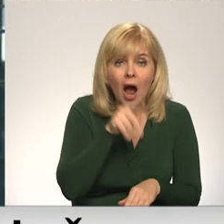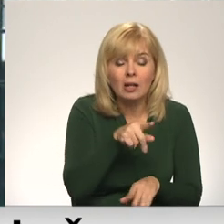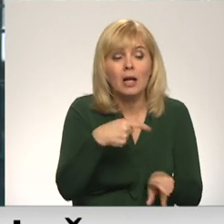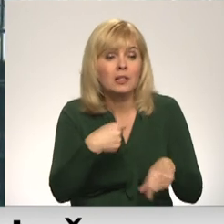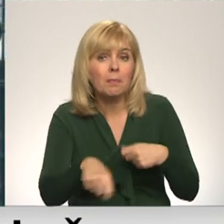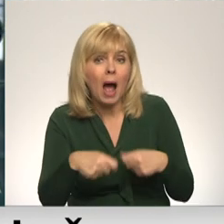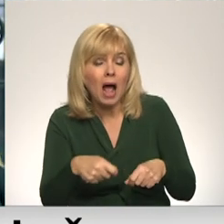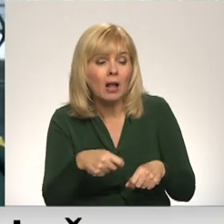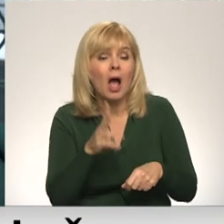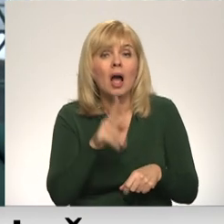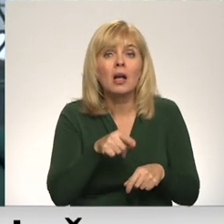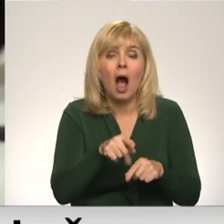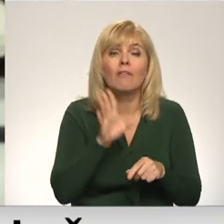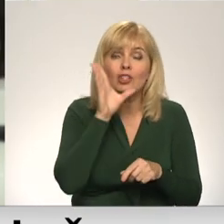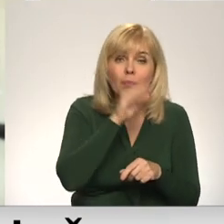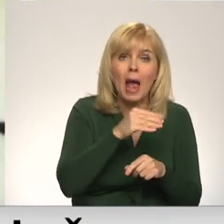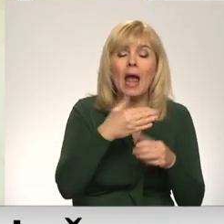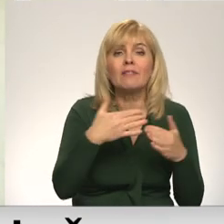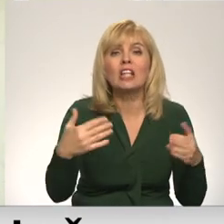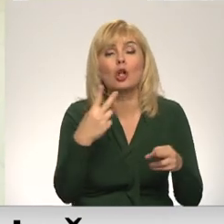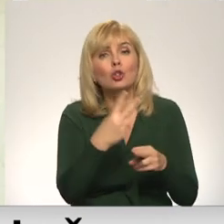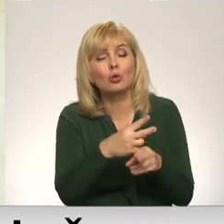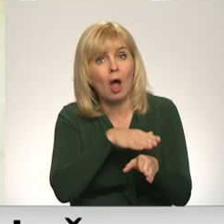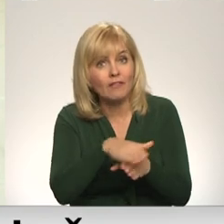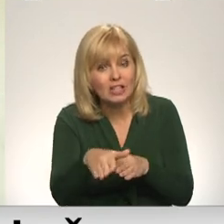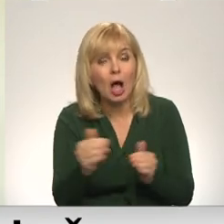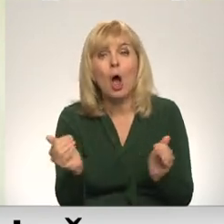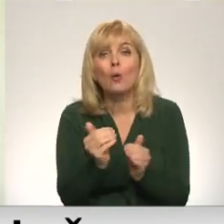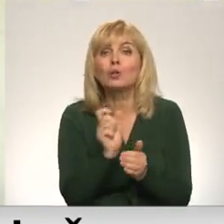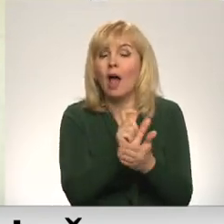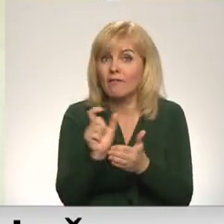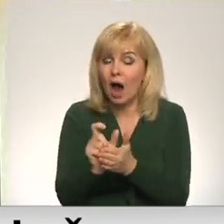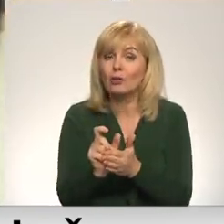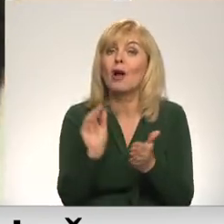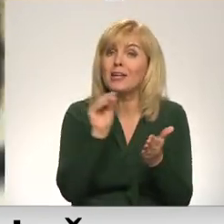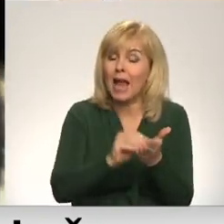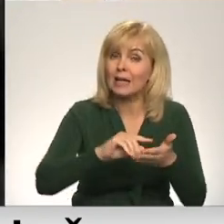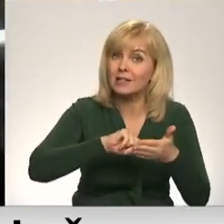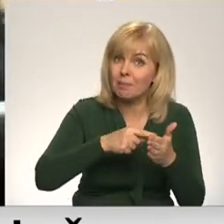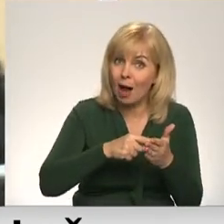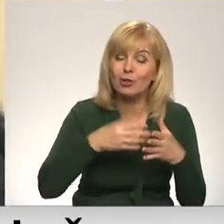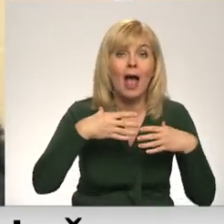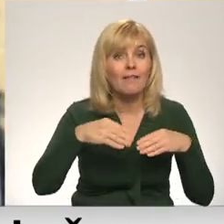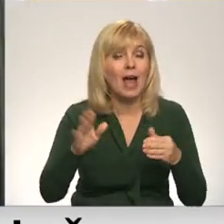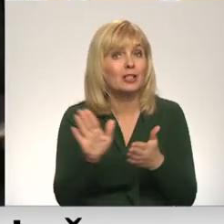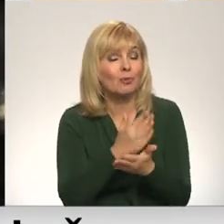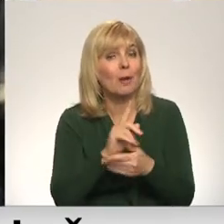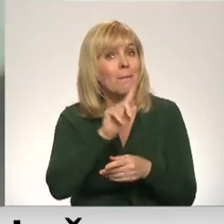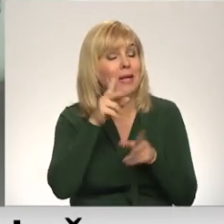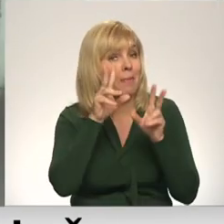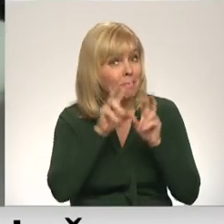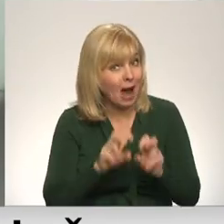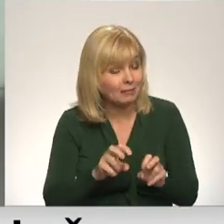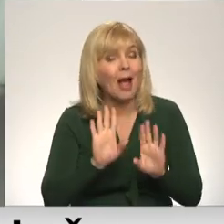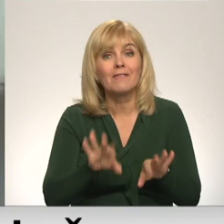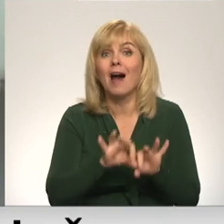spēlējas, kā pārvar šķēršļus. Kucēnu vārdus jau nākamnedēļ ierakstīs pasēs un veiksmīgi nokārtojot pirmās pārbaudes, viņi